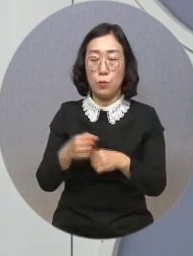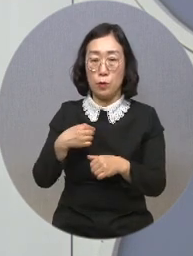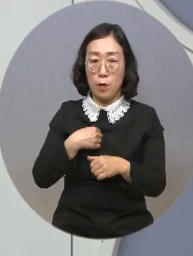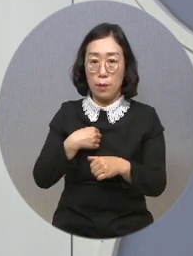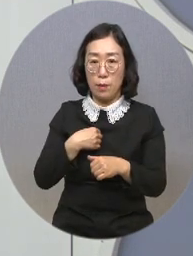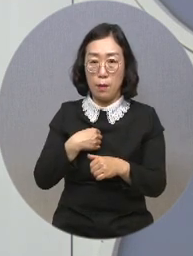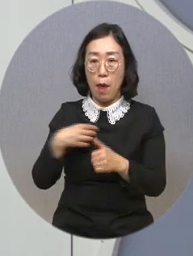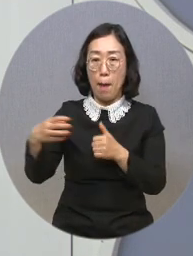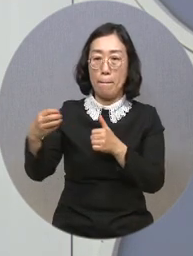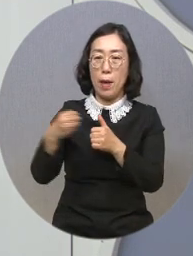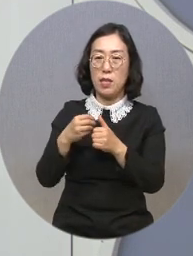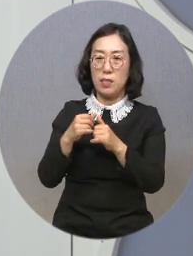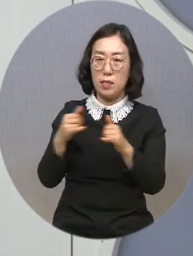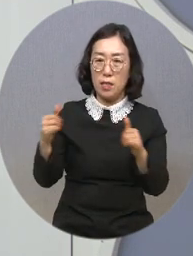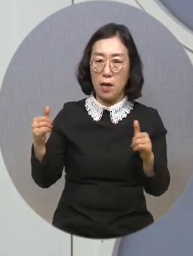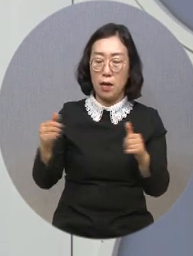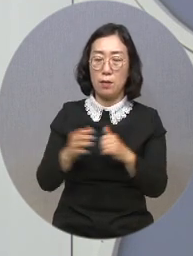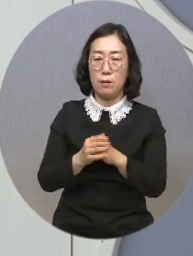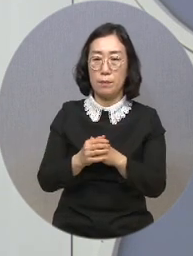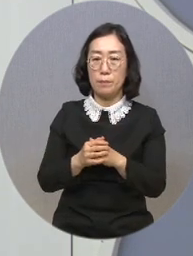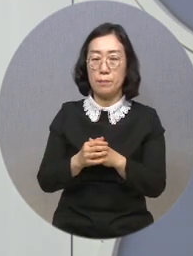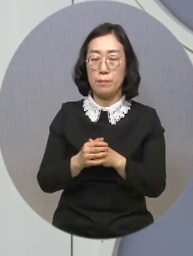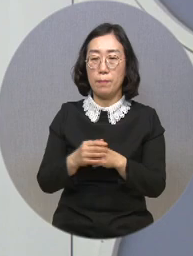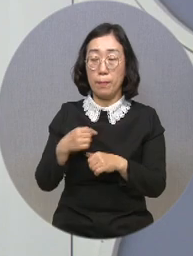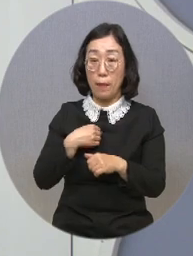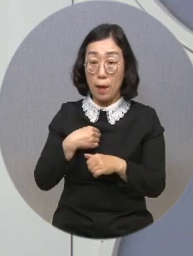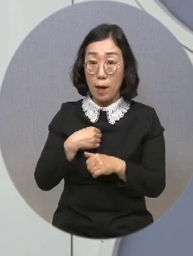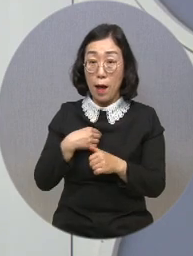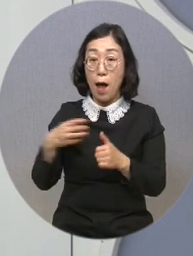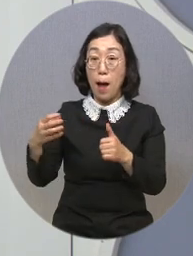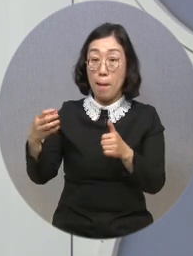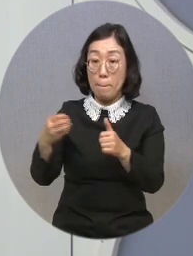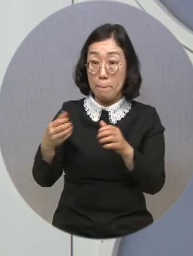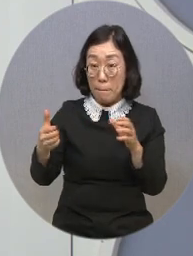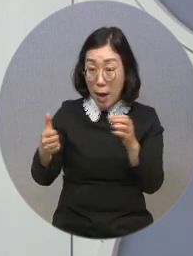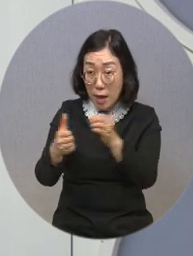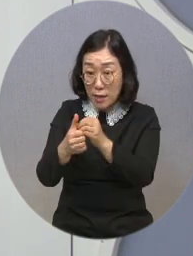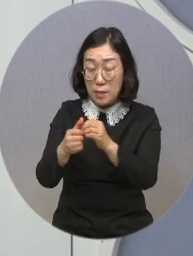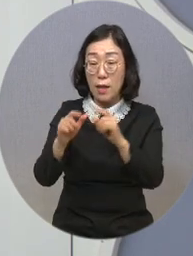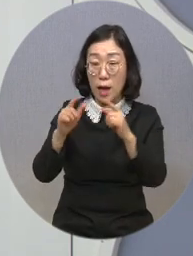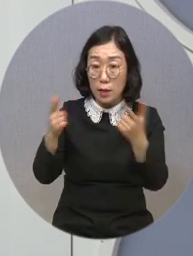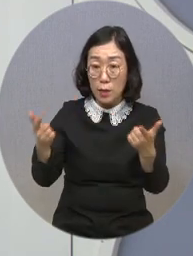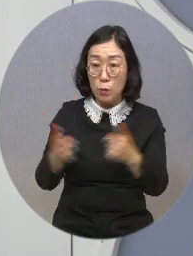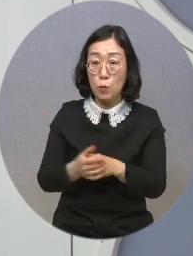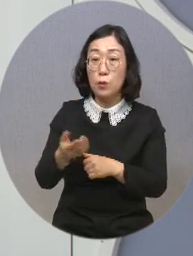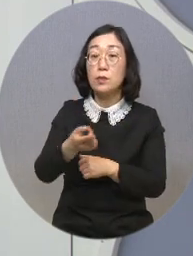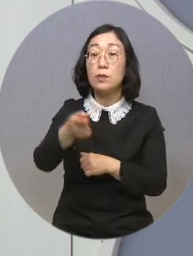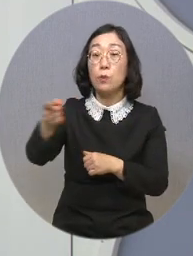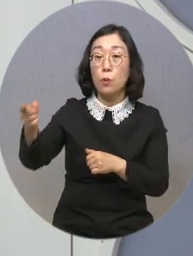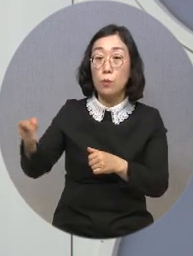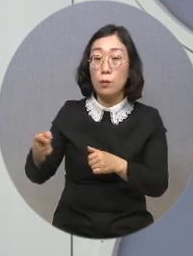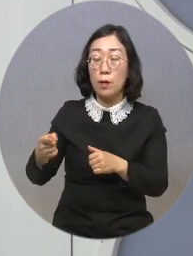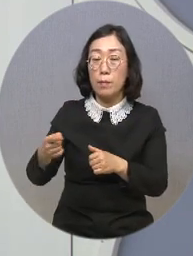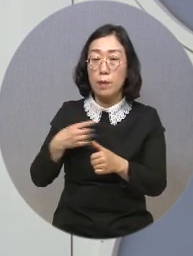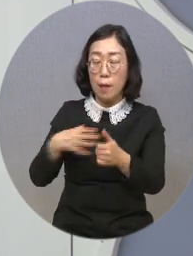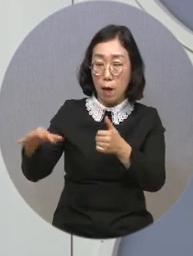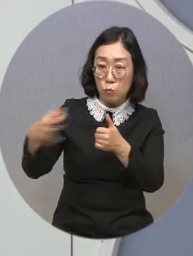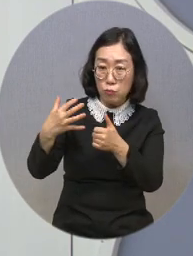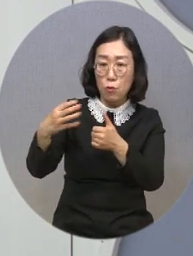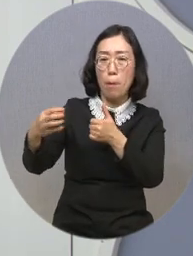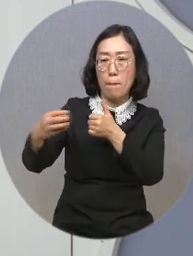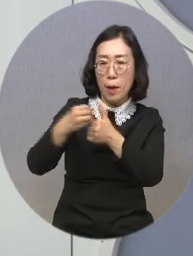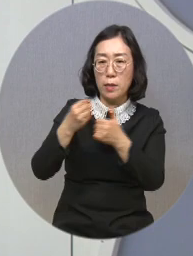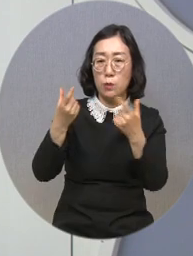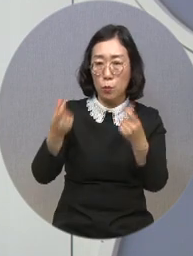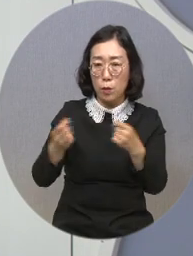이제 배신자라고 그러는 거예요. 그래서 제가 내가 배신자가 아니라 그 사람들이 저를 배신한 거고